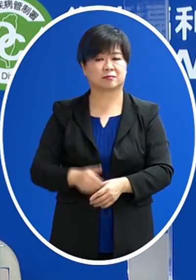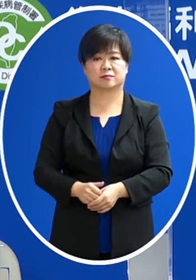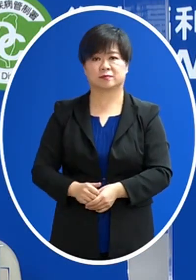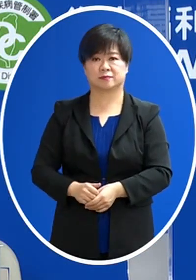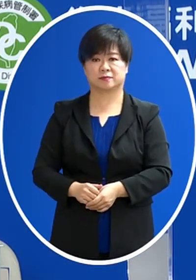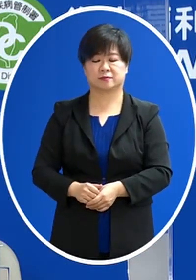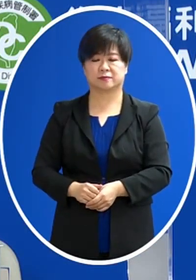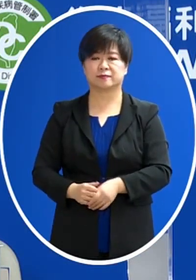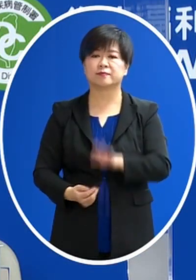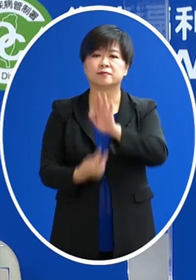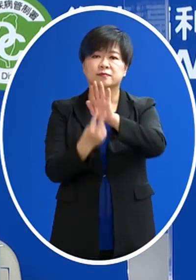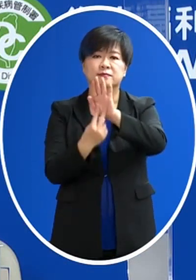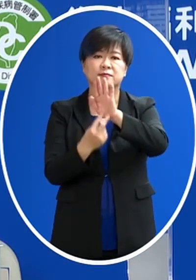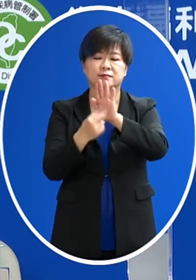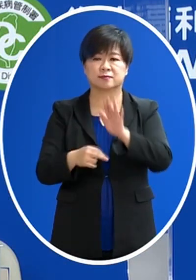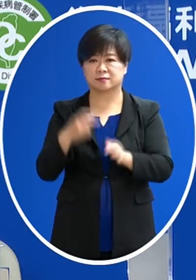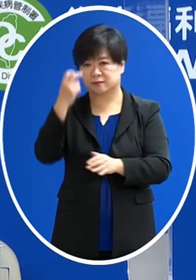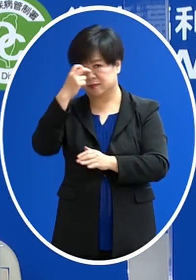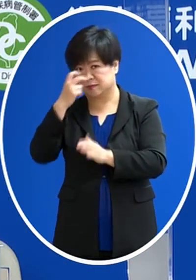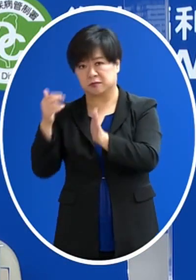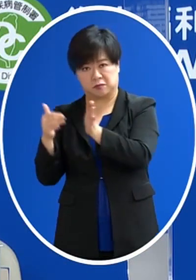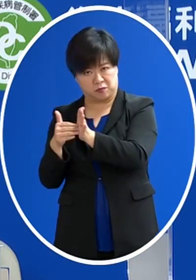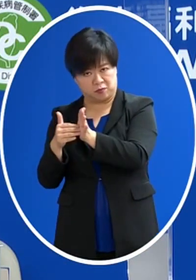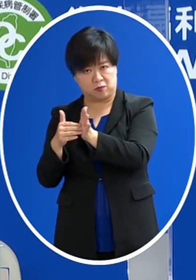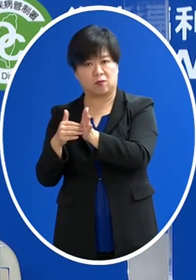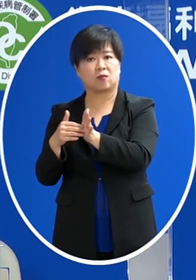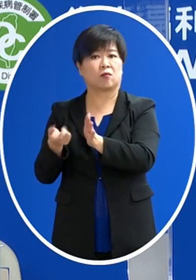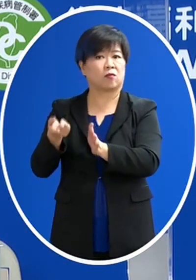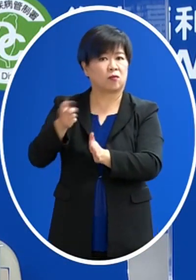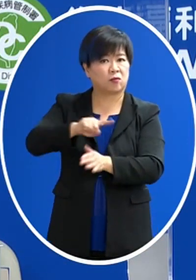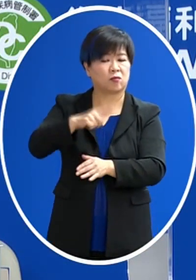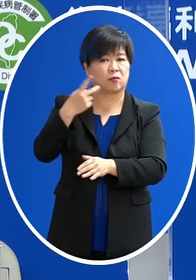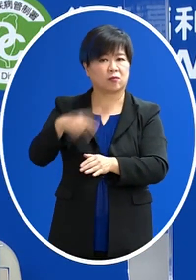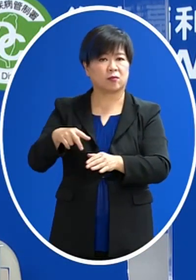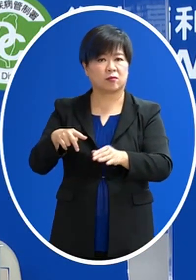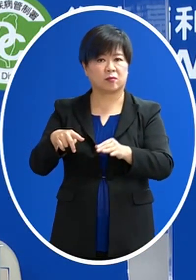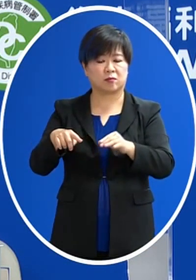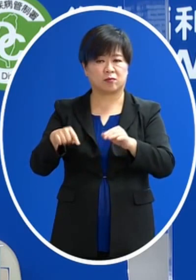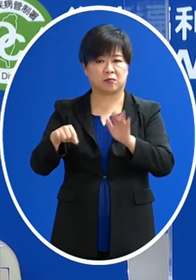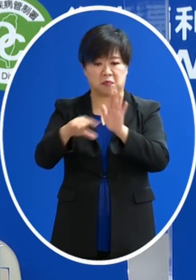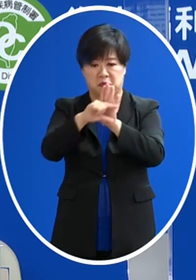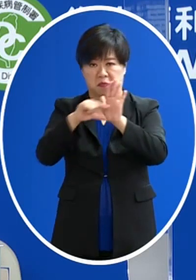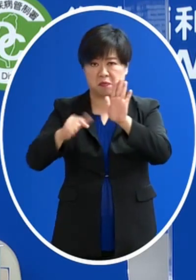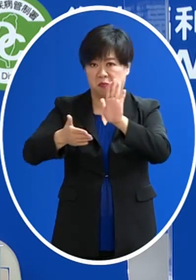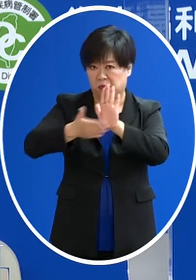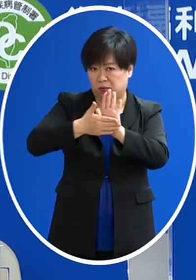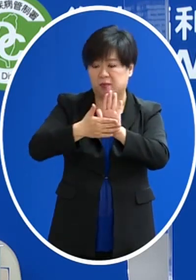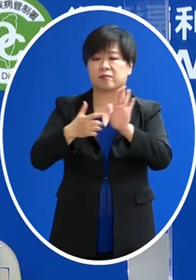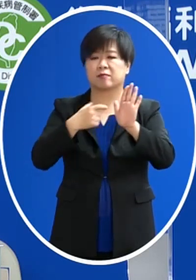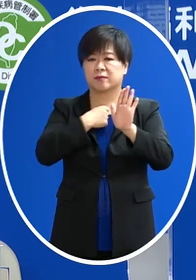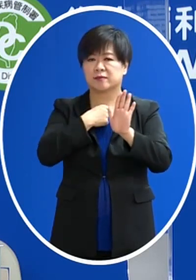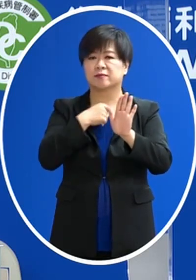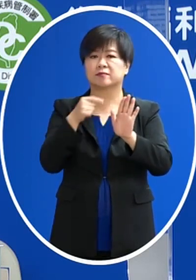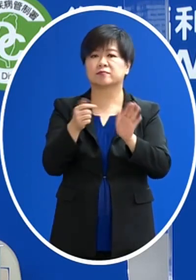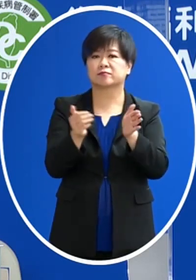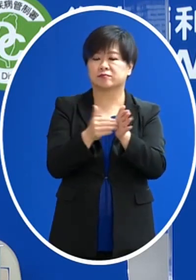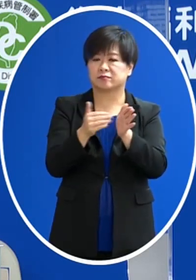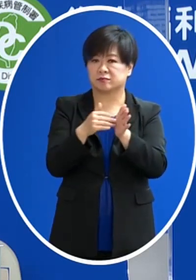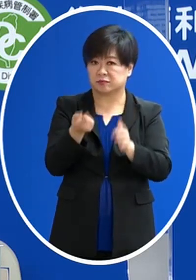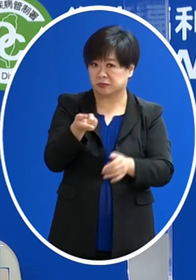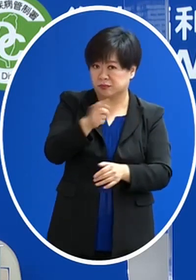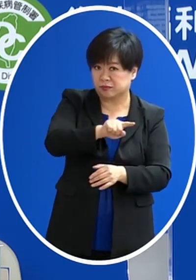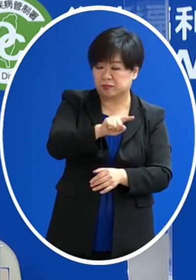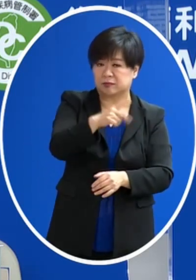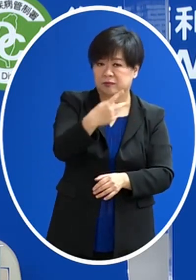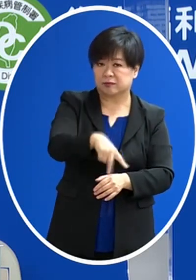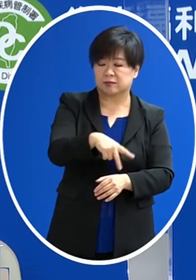它是这样子的，就是检验完之后，它还要再贴标签。好，那贴完标签之后，还必须要